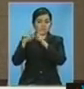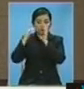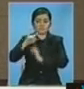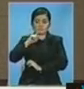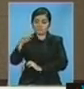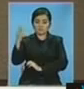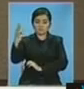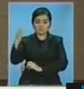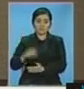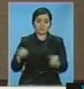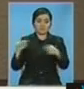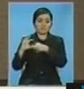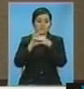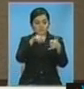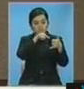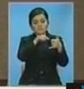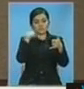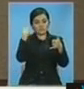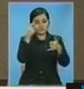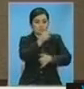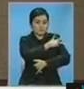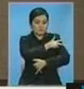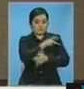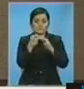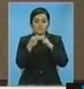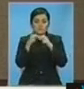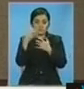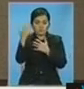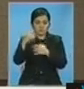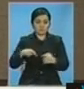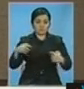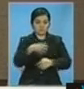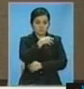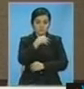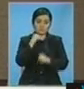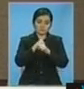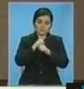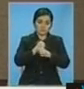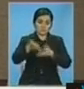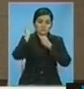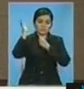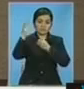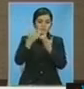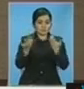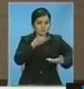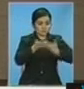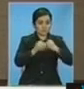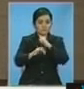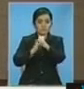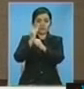ที่เกี่ยวกับดร.นลินีเลยแม้กระทั่งท่านเป็นทูตการค้าถึง5ปีและสิ่งที่เราได้ข้อสรุปแล้ว